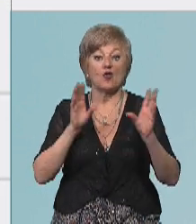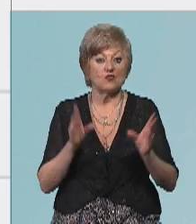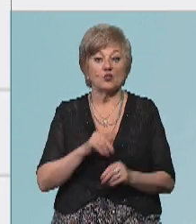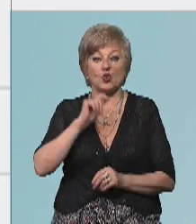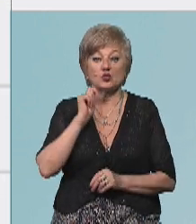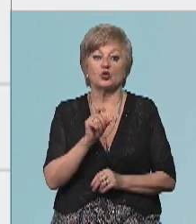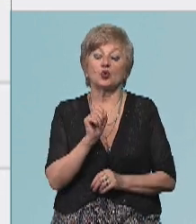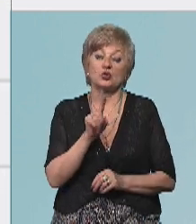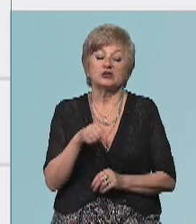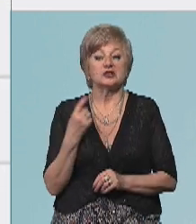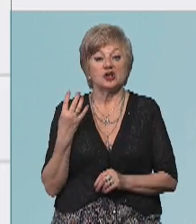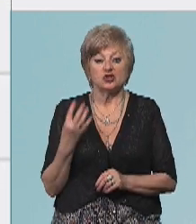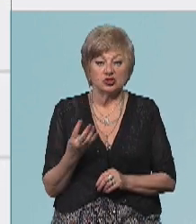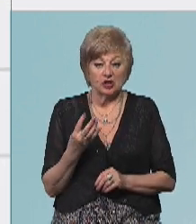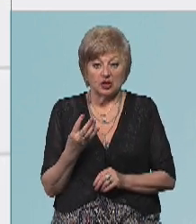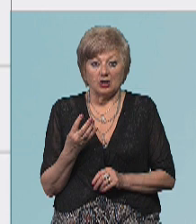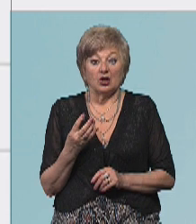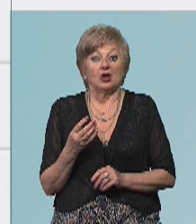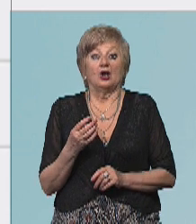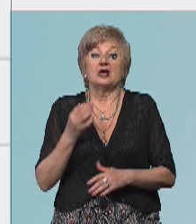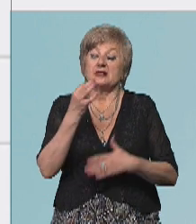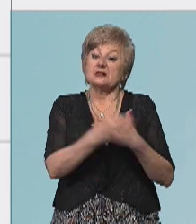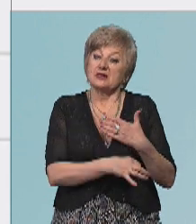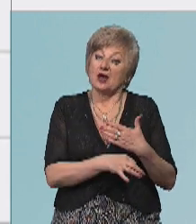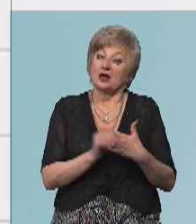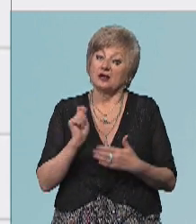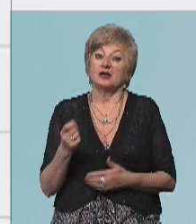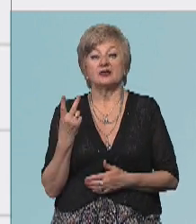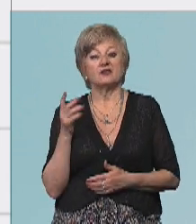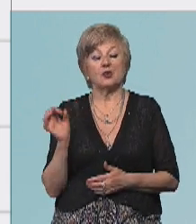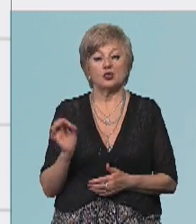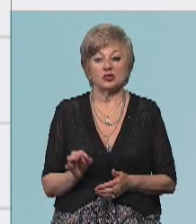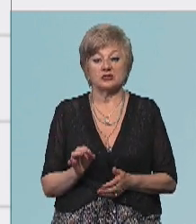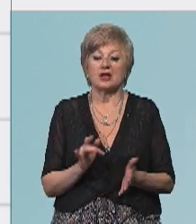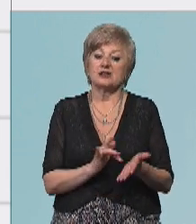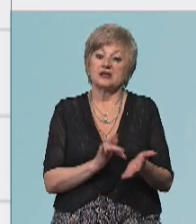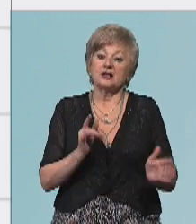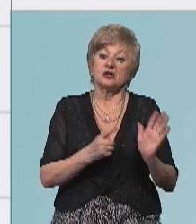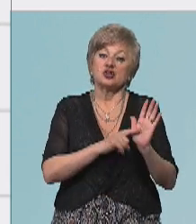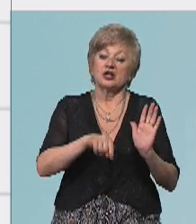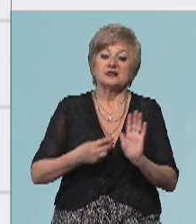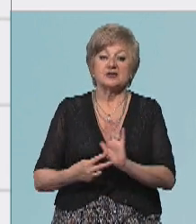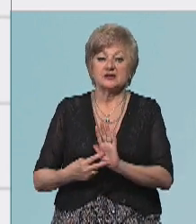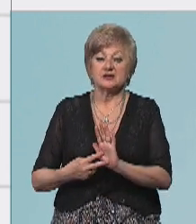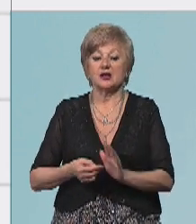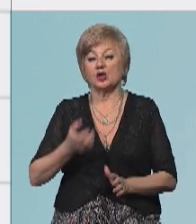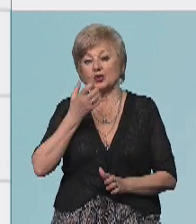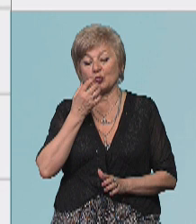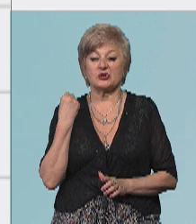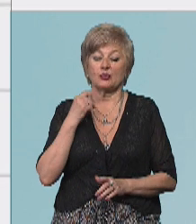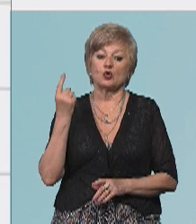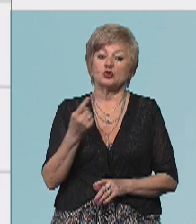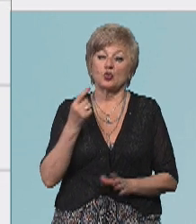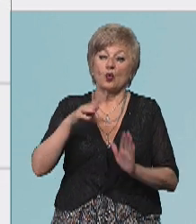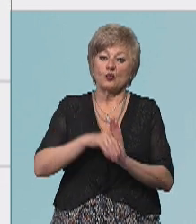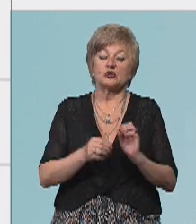це 11,4%, Захід – всього лише 2%, Центр – 6,7%, Південь і Запорізька область в